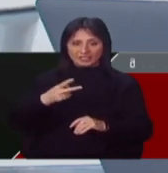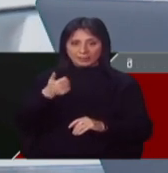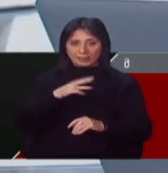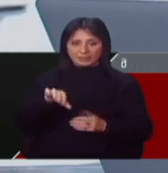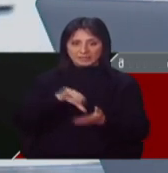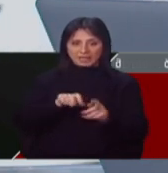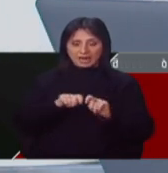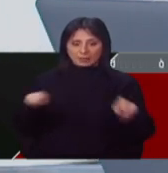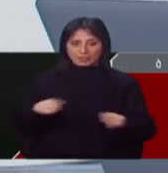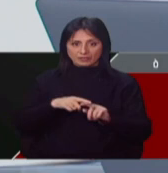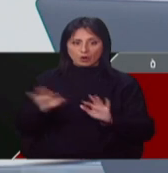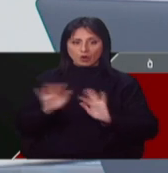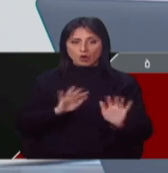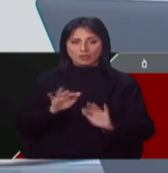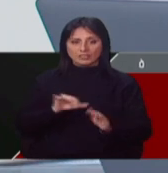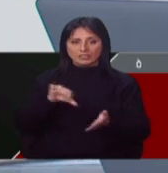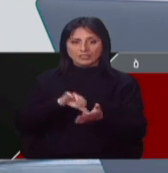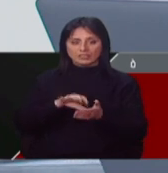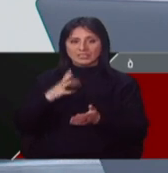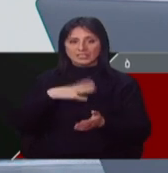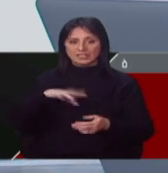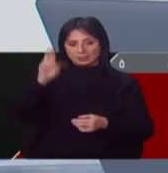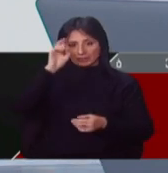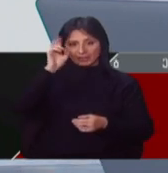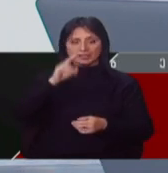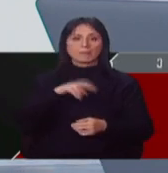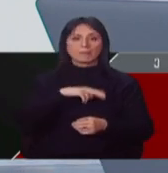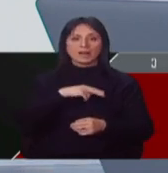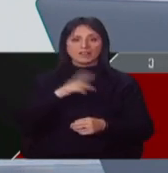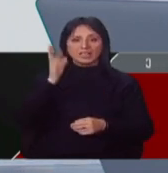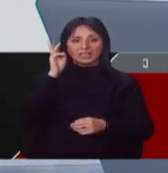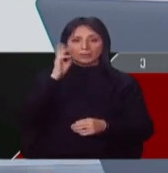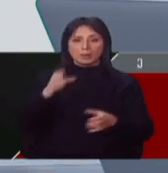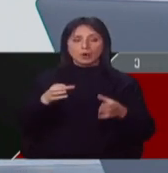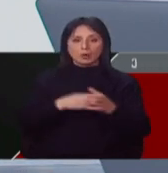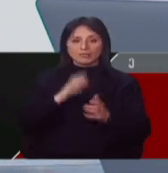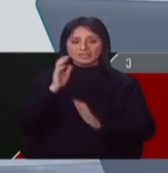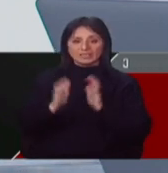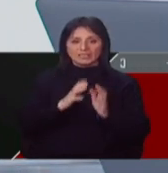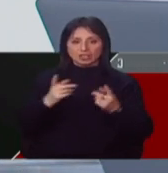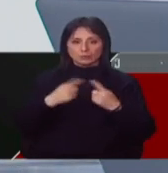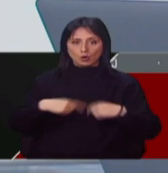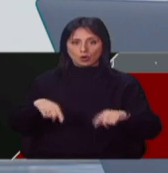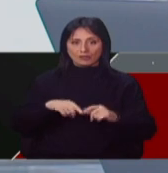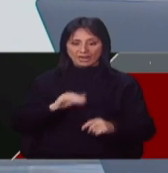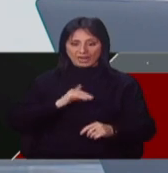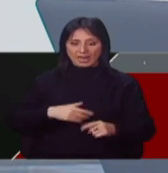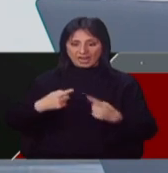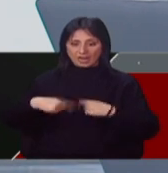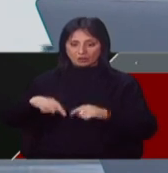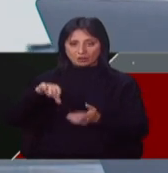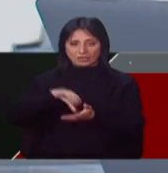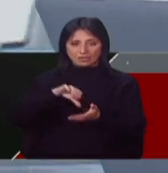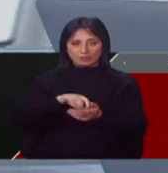zgâmoslu bici gaix. Agonizeba da este nesăcătul spăvro bici parlamentiz diplomatiori corpusi sertășorii organizații bici de cărdu sectorii